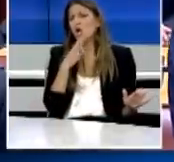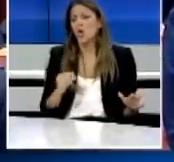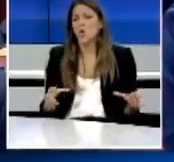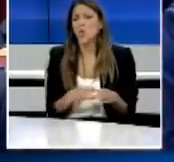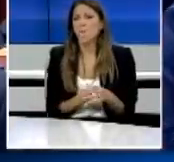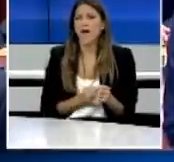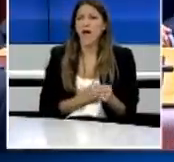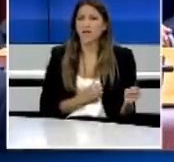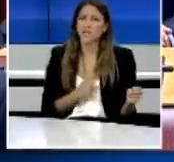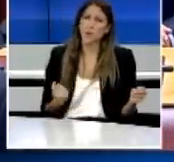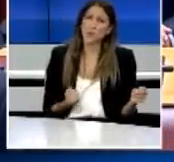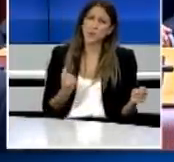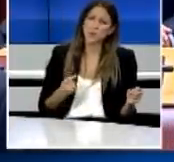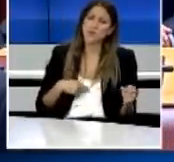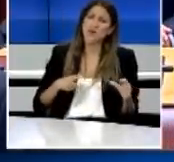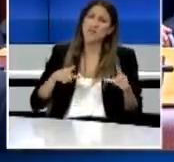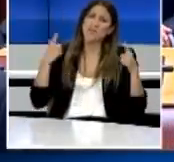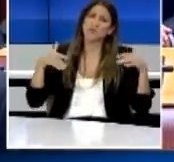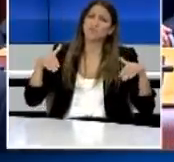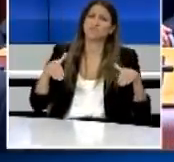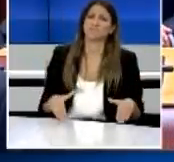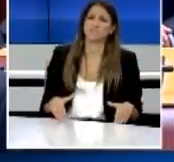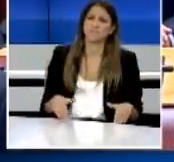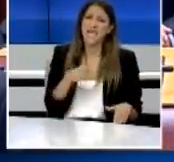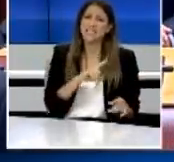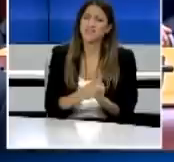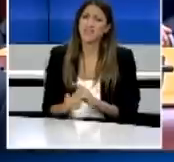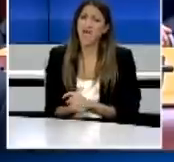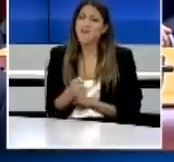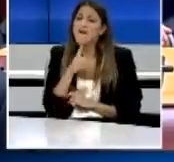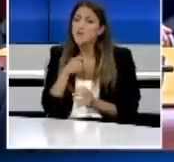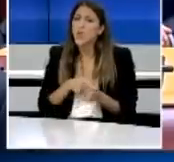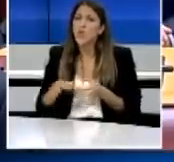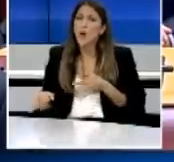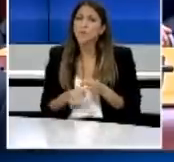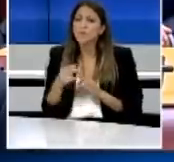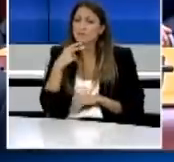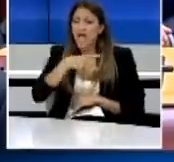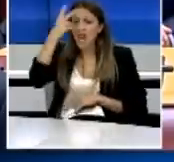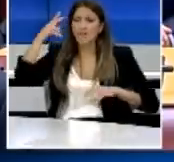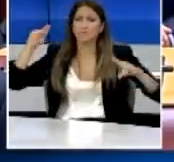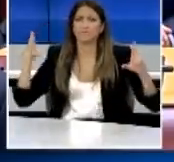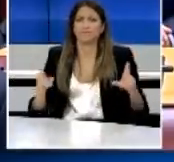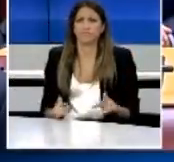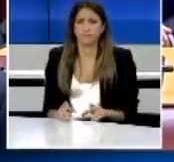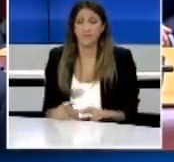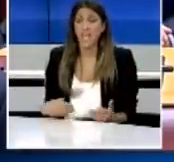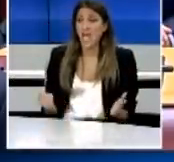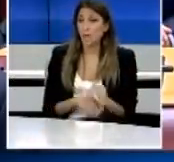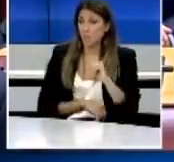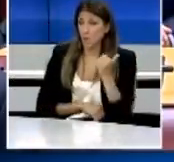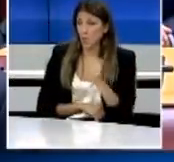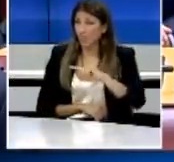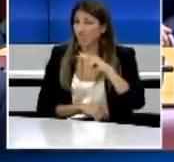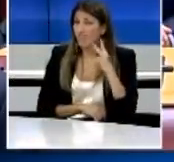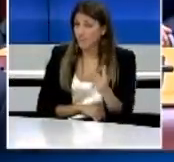προοδευτικού, που συρρυκνώνει σταγματικές ελευθερίες. Όχι μόνο γι' αυτό, αλλά γιατί σε μια δύσκολη